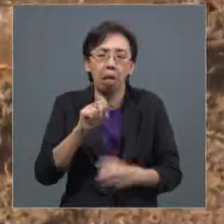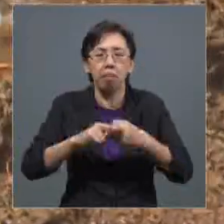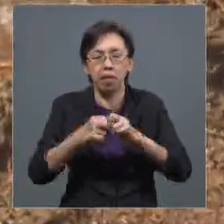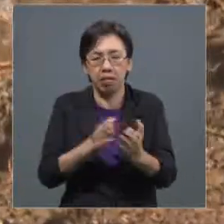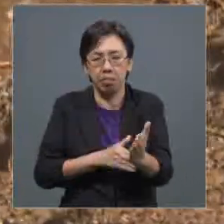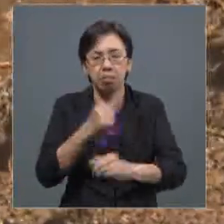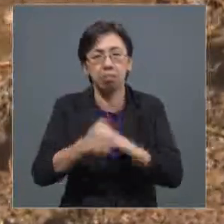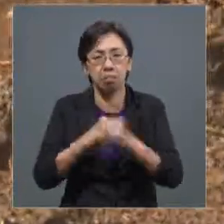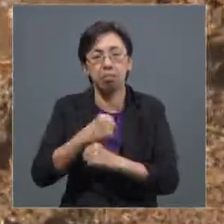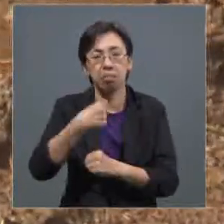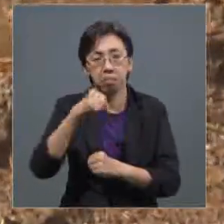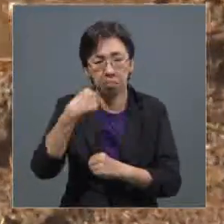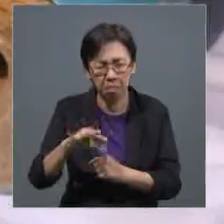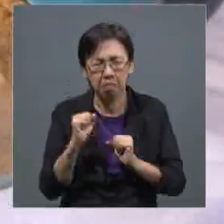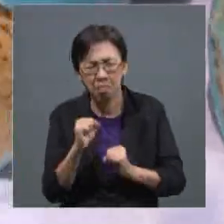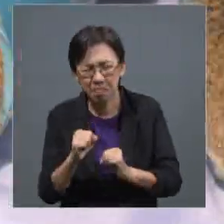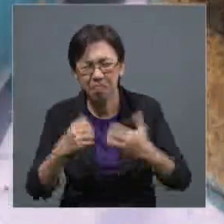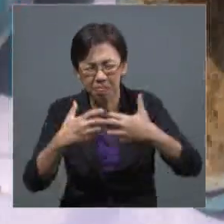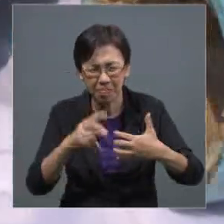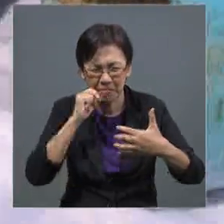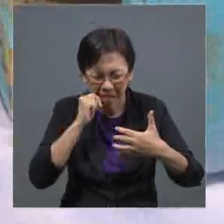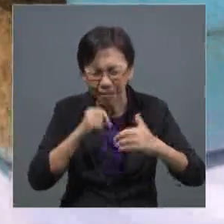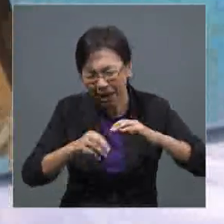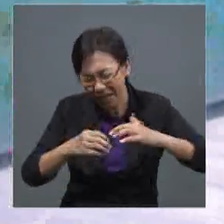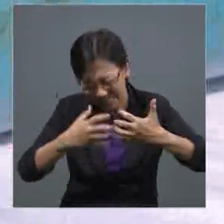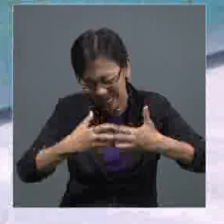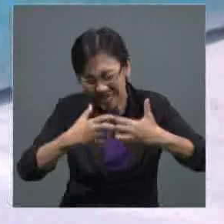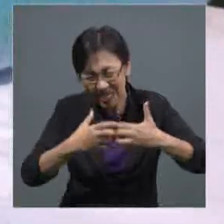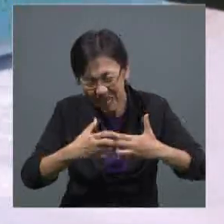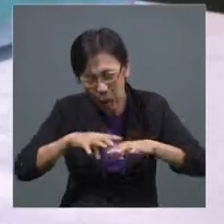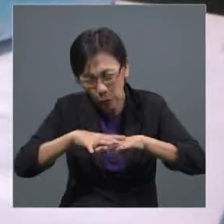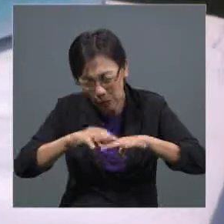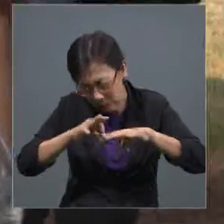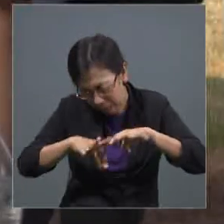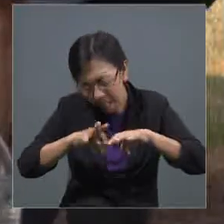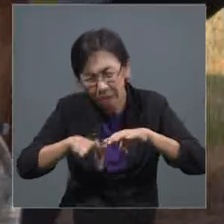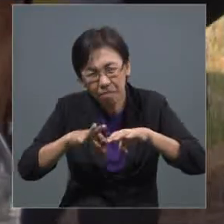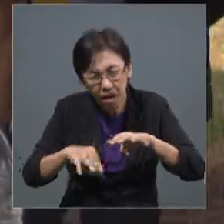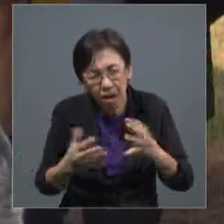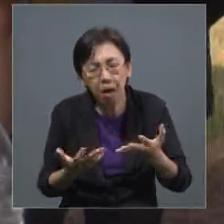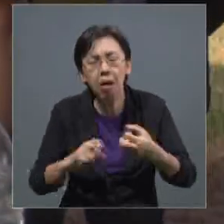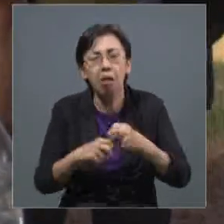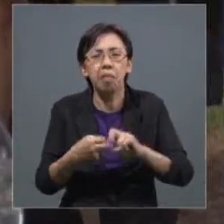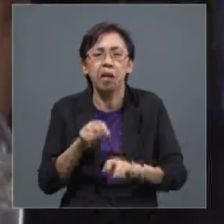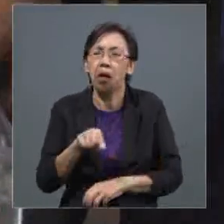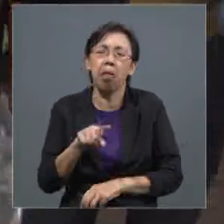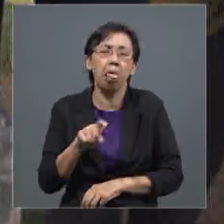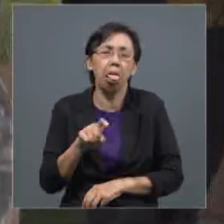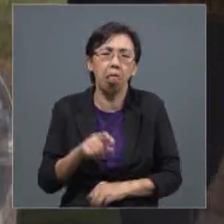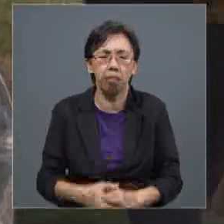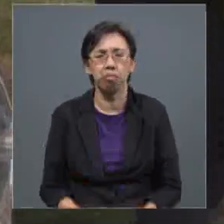10ปีแล้วแม้จะพยายามกรองน้ำมาใช้ก่อนก็พบความอุดตันเกิดขึ้นในระบบกรองทั้งระบบเร็วกว่าที่ควรจะเป็นม